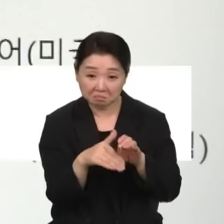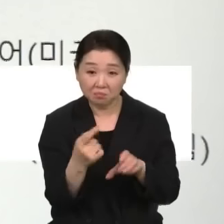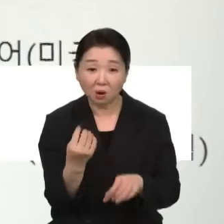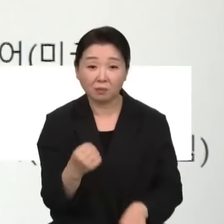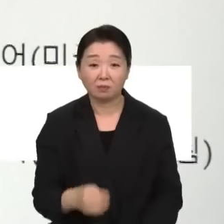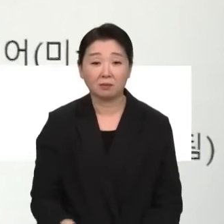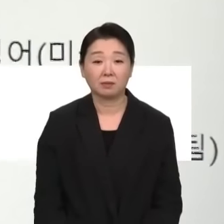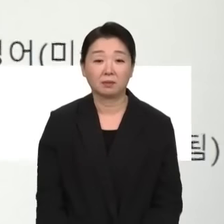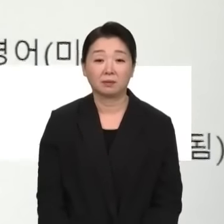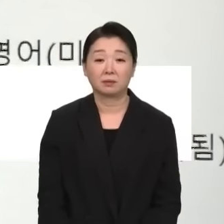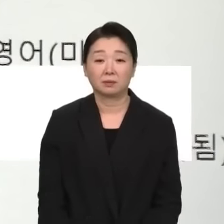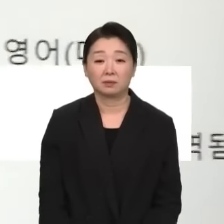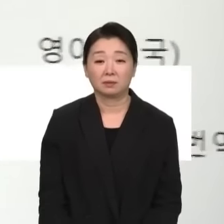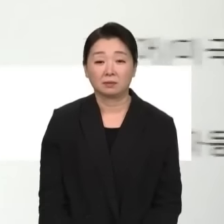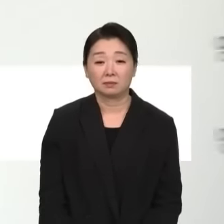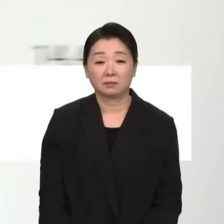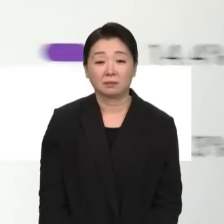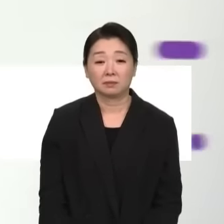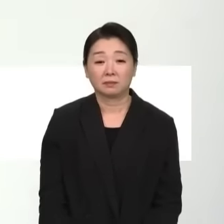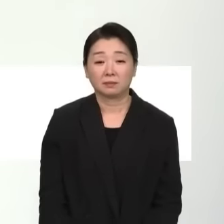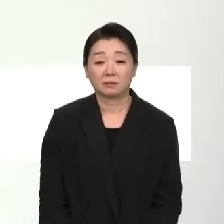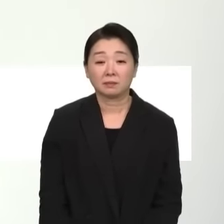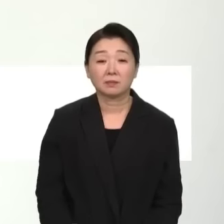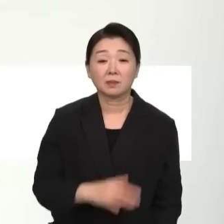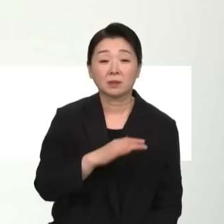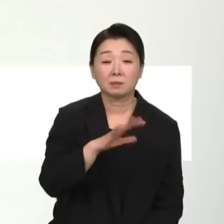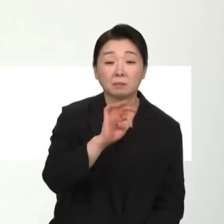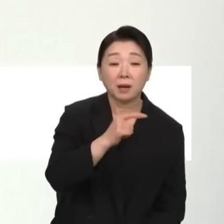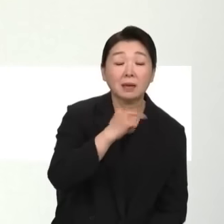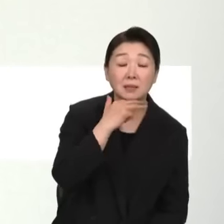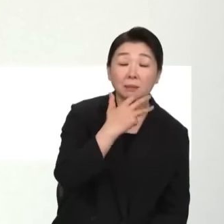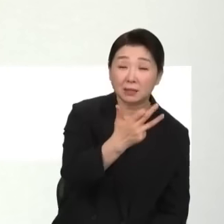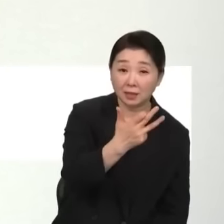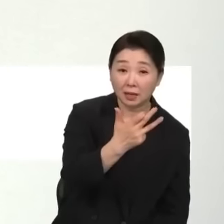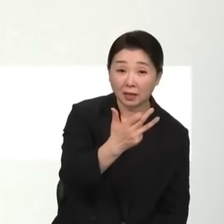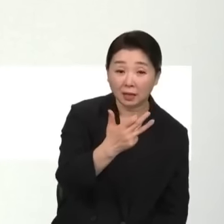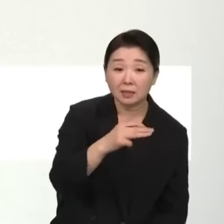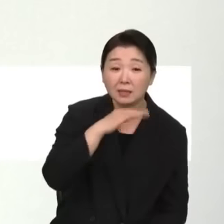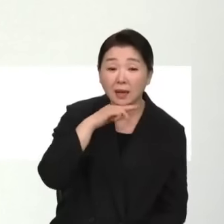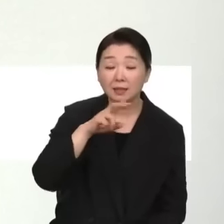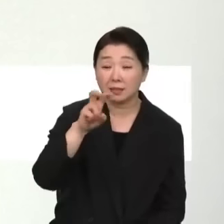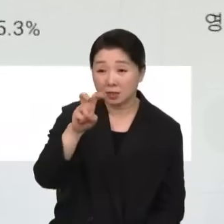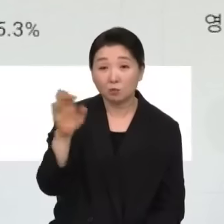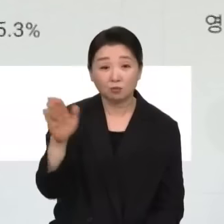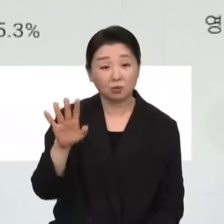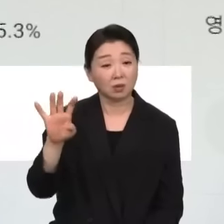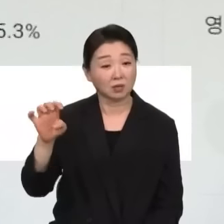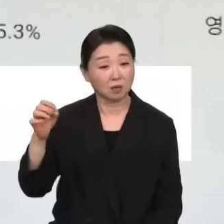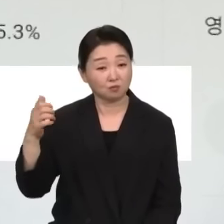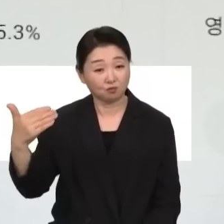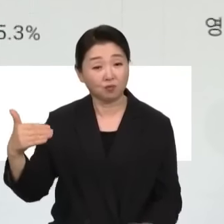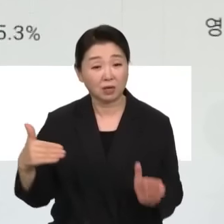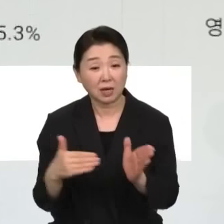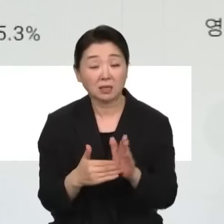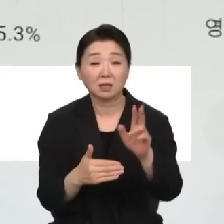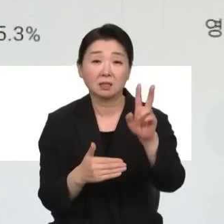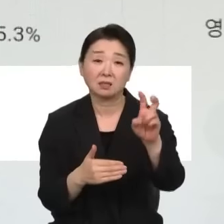여기 보면은 이제 만 18세, 그러니까 거의 20대죠. 20세부터 49세까지가 거의